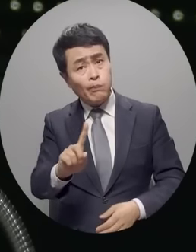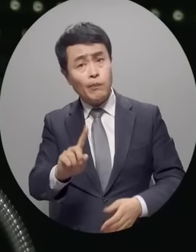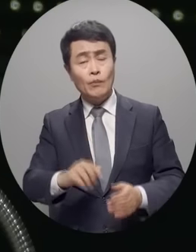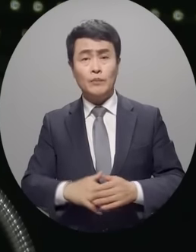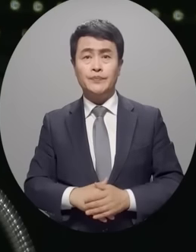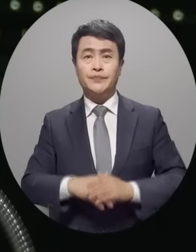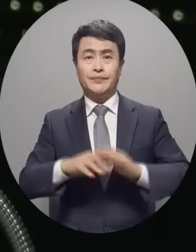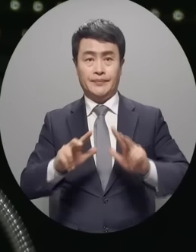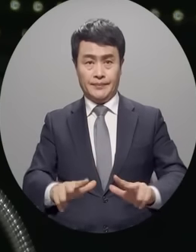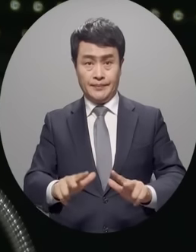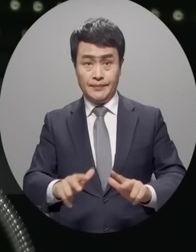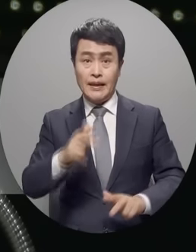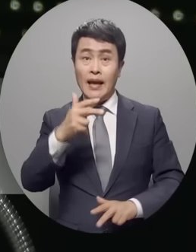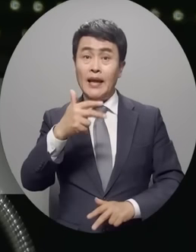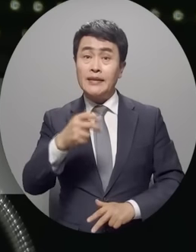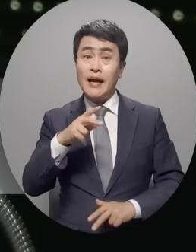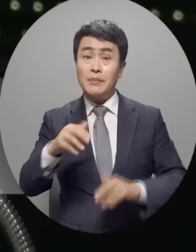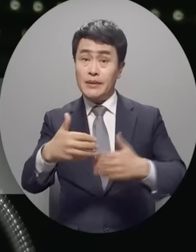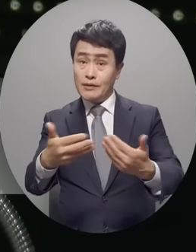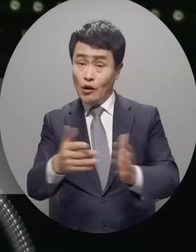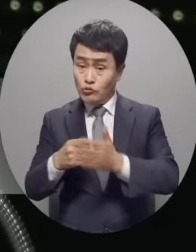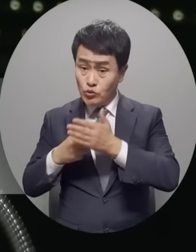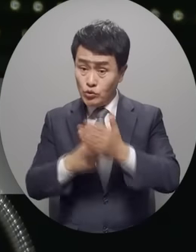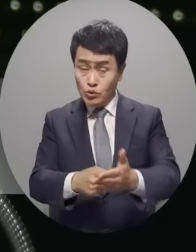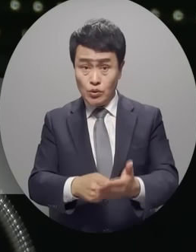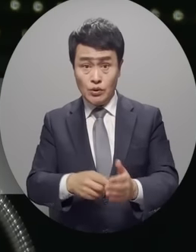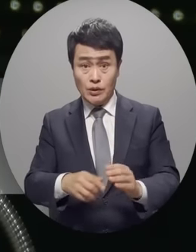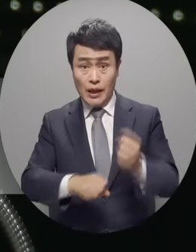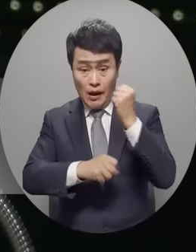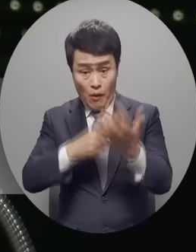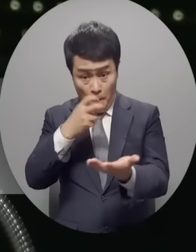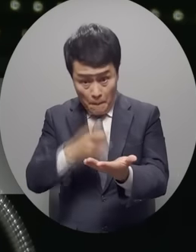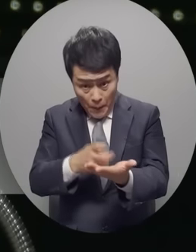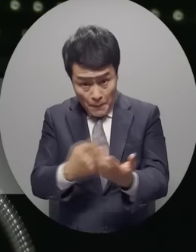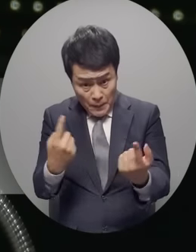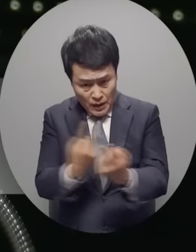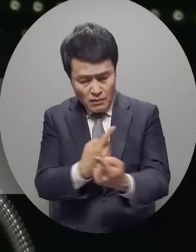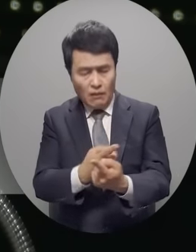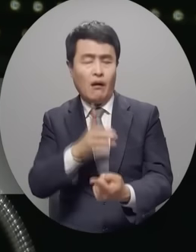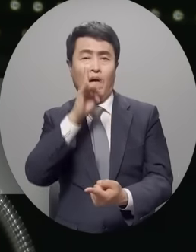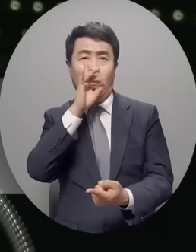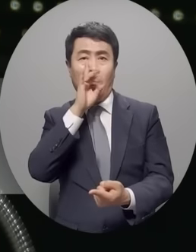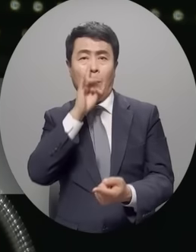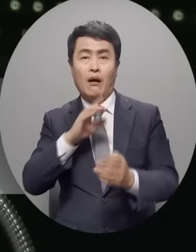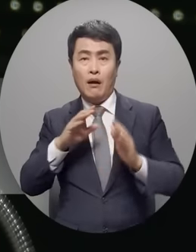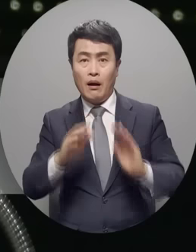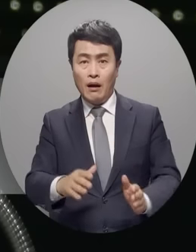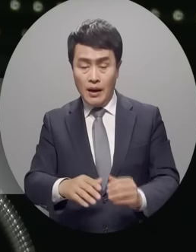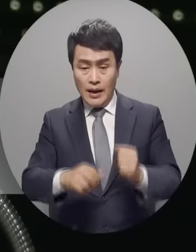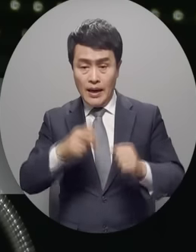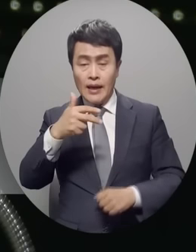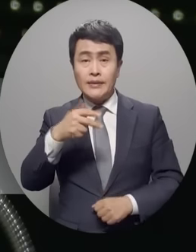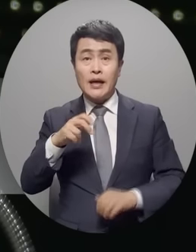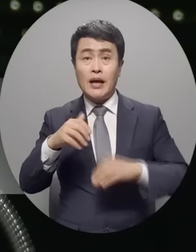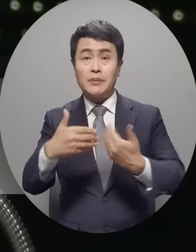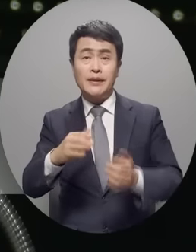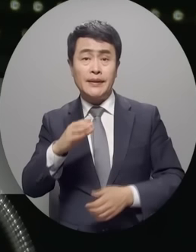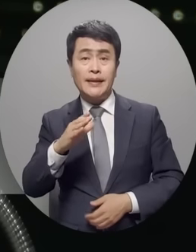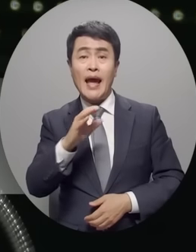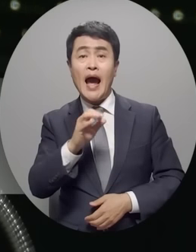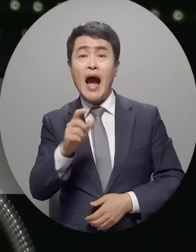네, 당장 자민당이 추진해왔던 이 헌법 개정이 사실상 불가능해졌습니다. 자민당은 아베 전 총리